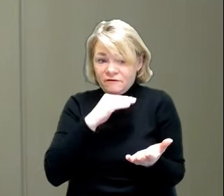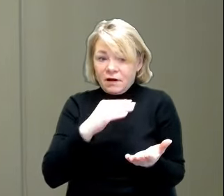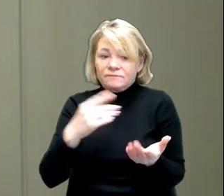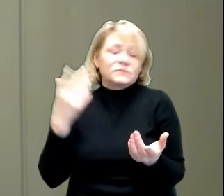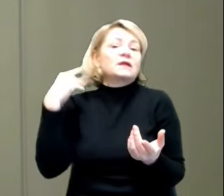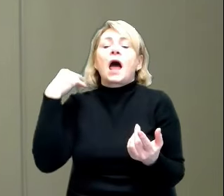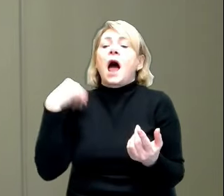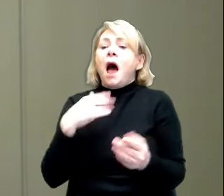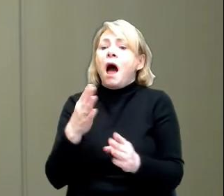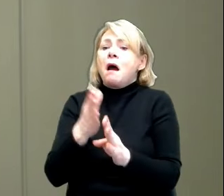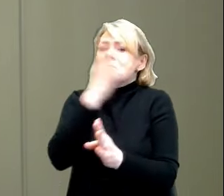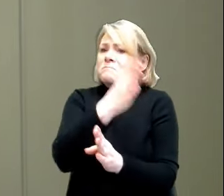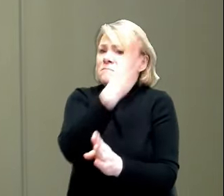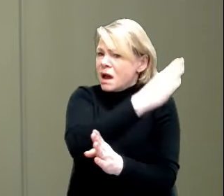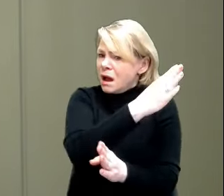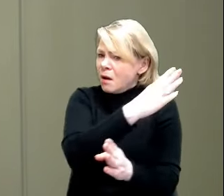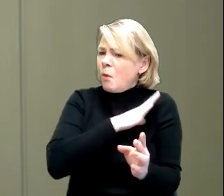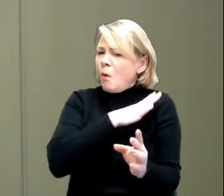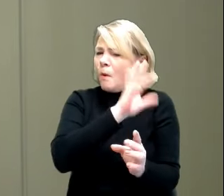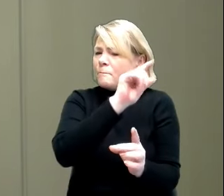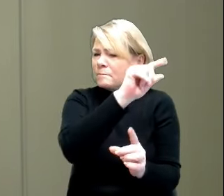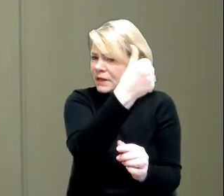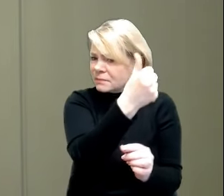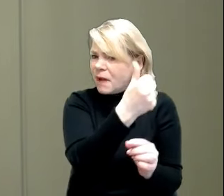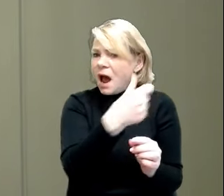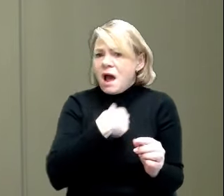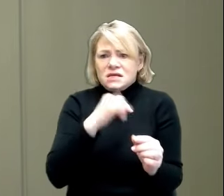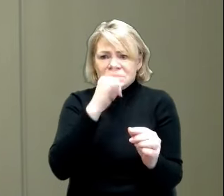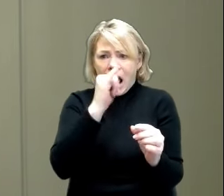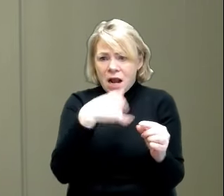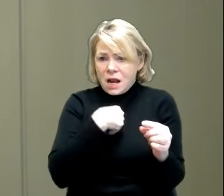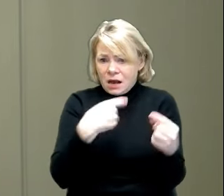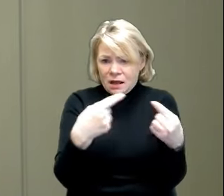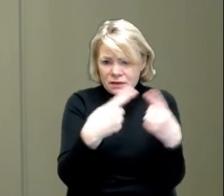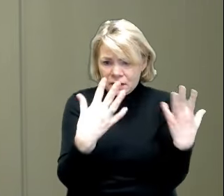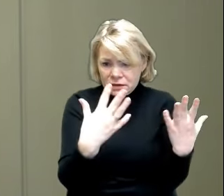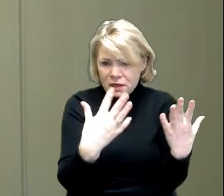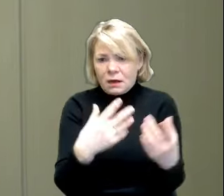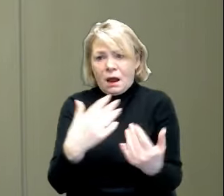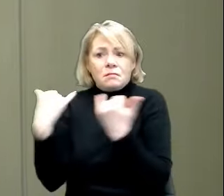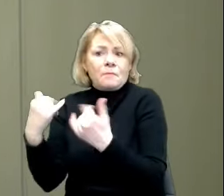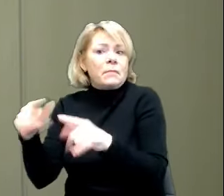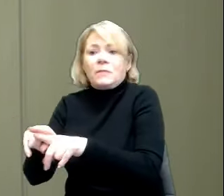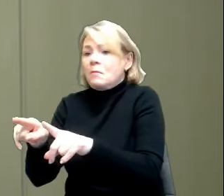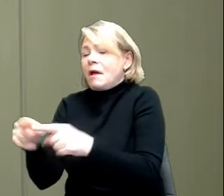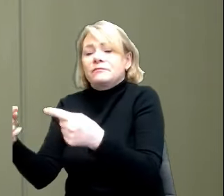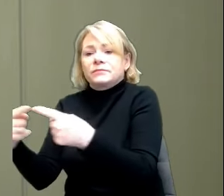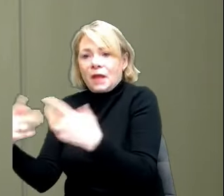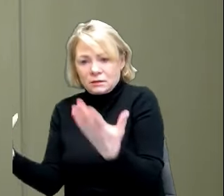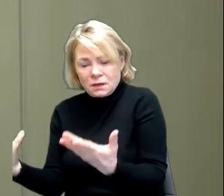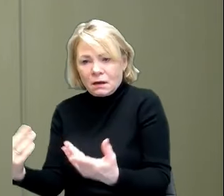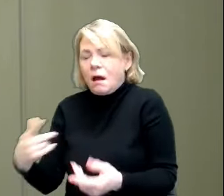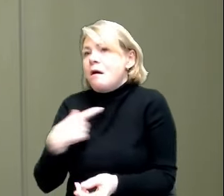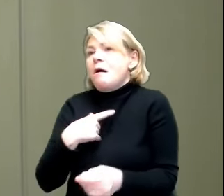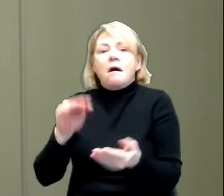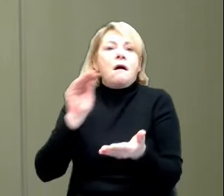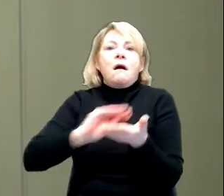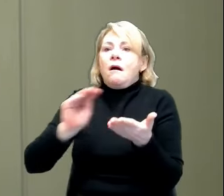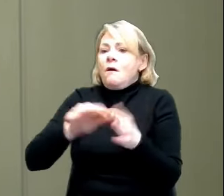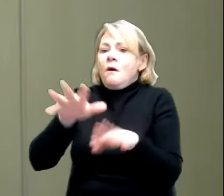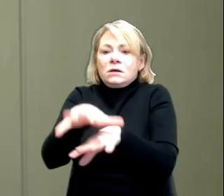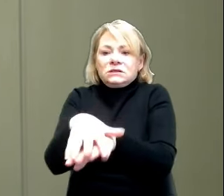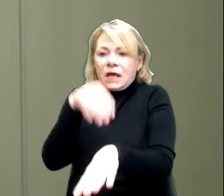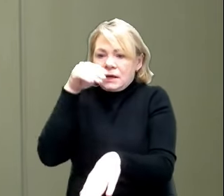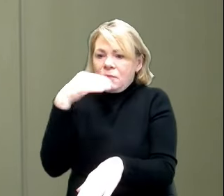reiškia kitų sąlygų vėl neatitiksim rašau seimo kontrolieriams seimo kontrolieriai pateikė išvadą kad savivaldybė